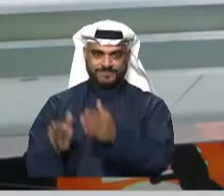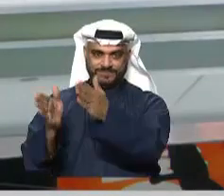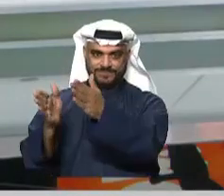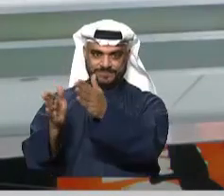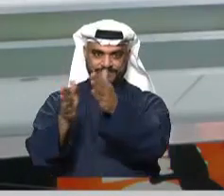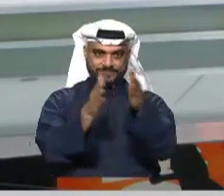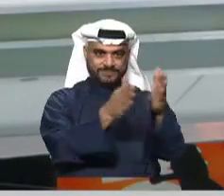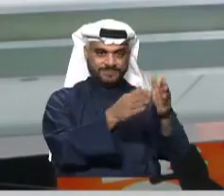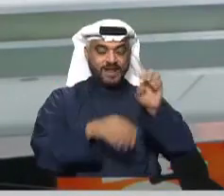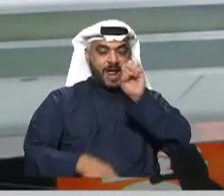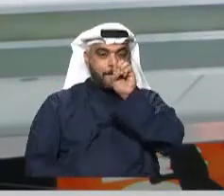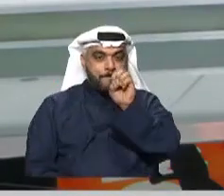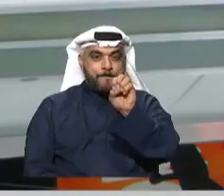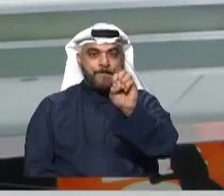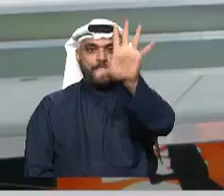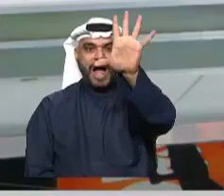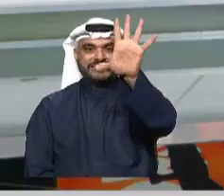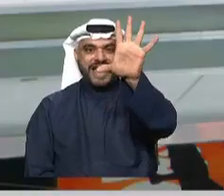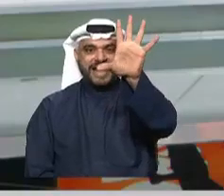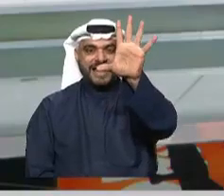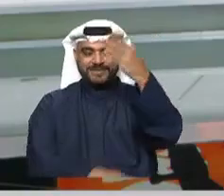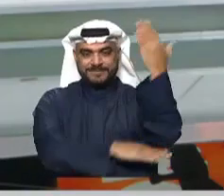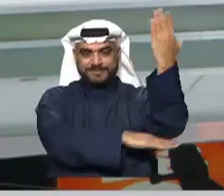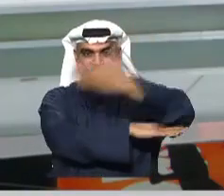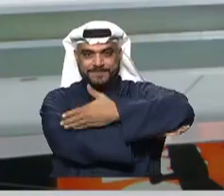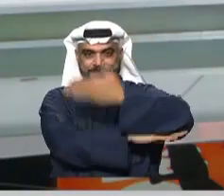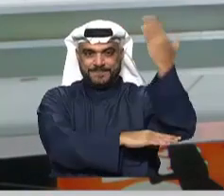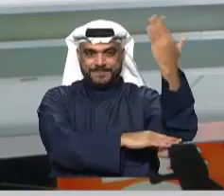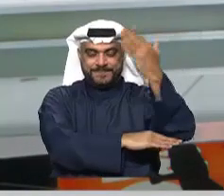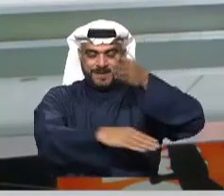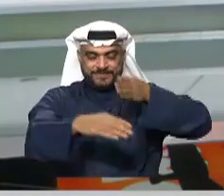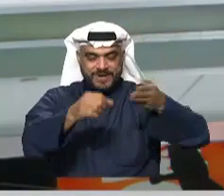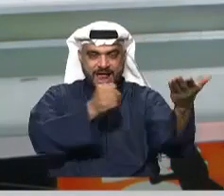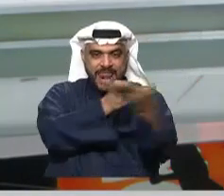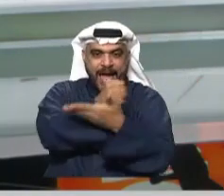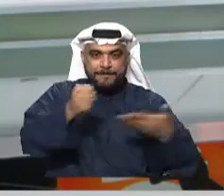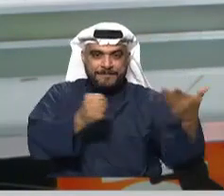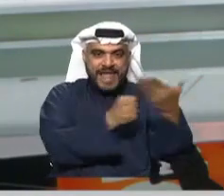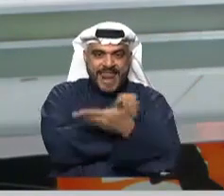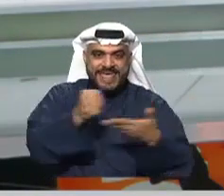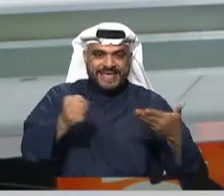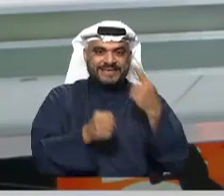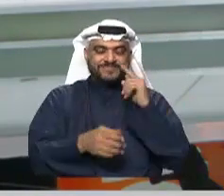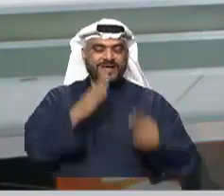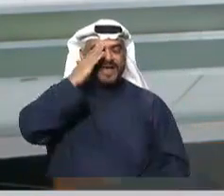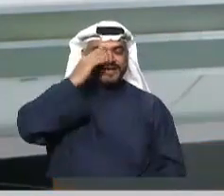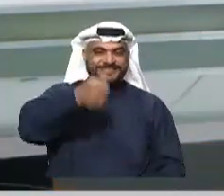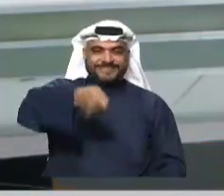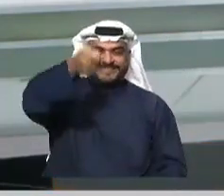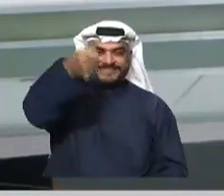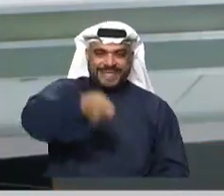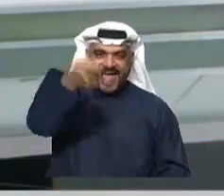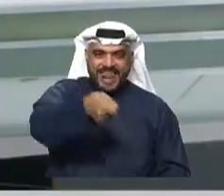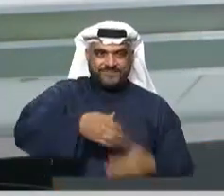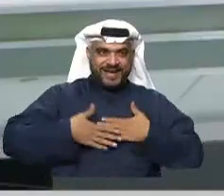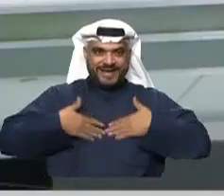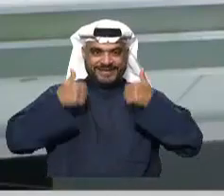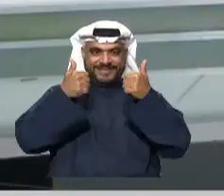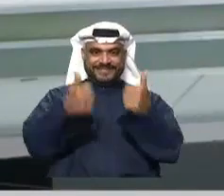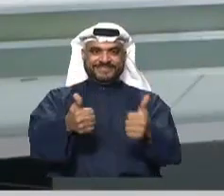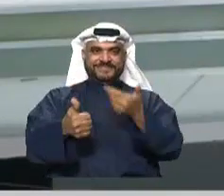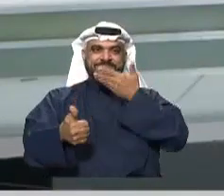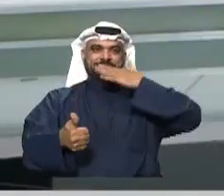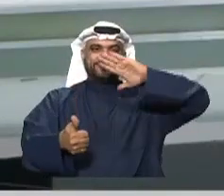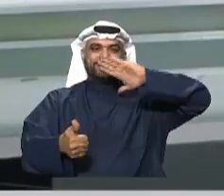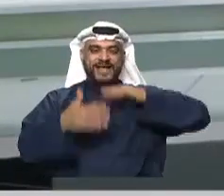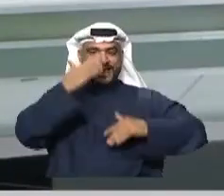ومعنا مباشرة من منفذ العبدلي مراسل تلفزيون دولة الكويت الزميل فهد التركي، مرحبا وأهلا بك، حياك الله معنا